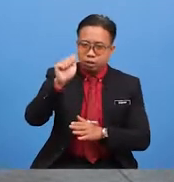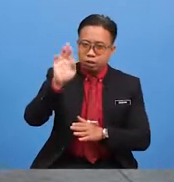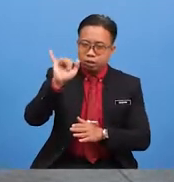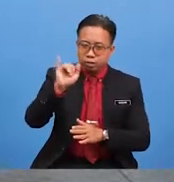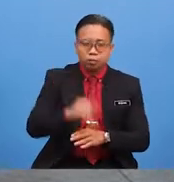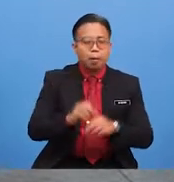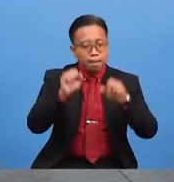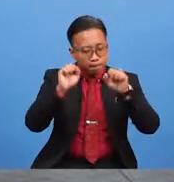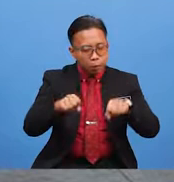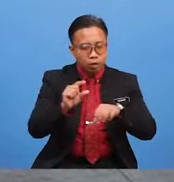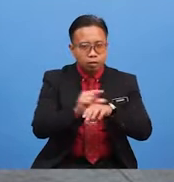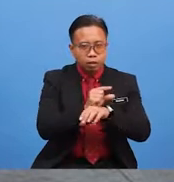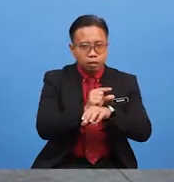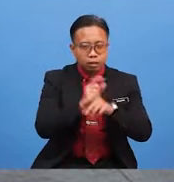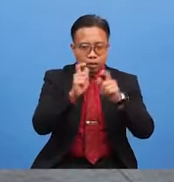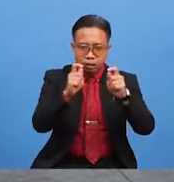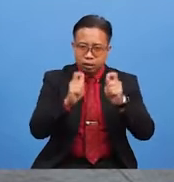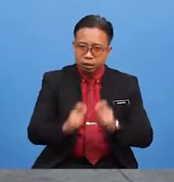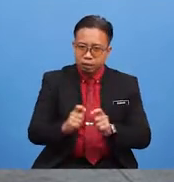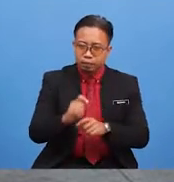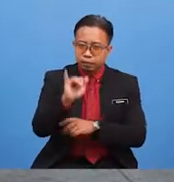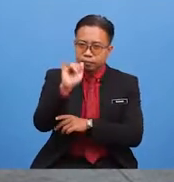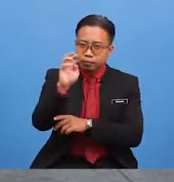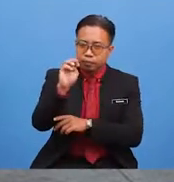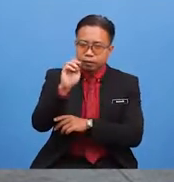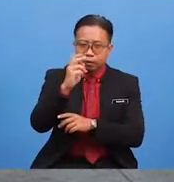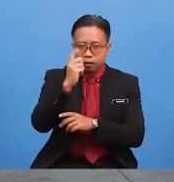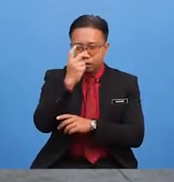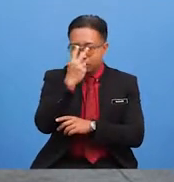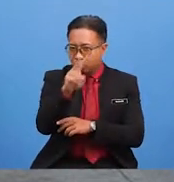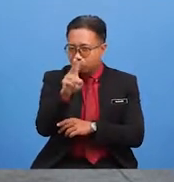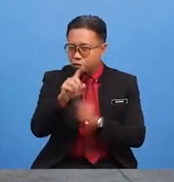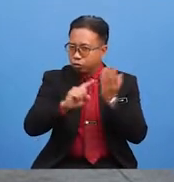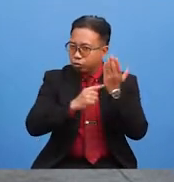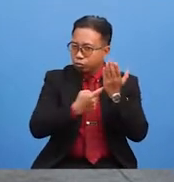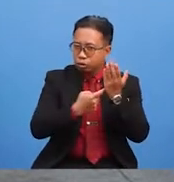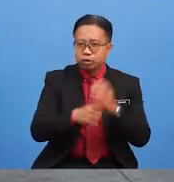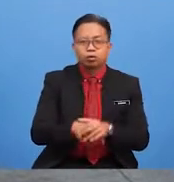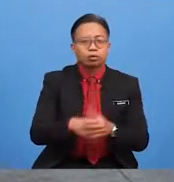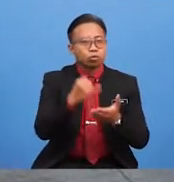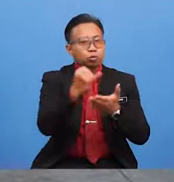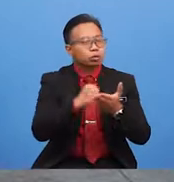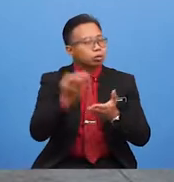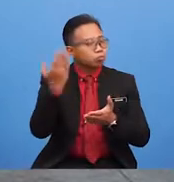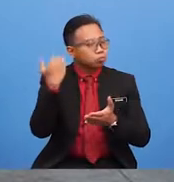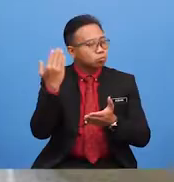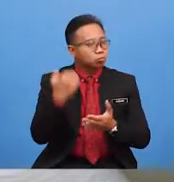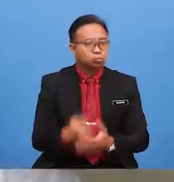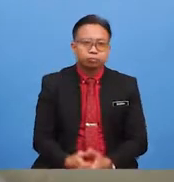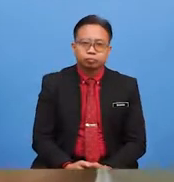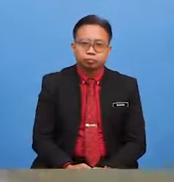Murid-murid boleh menggunakan teknik imitasi iaitu peniruan semula karya-karya yang pernah dihasilkan.